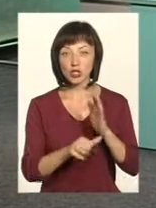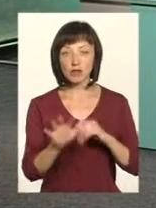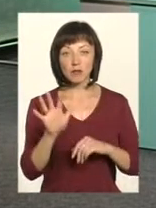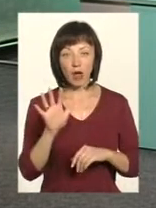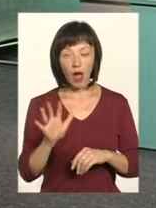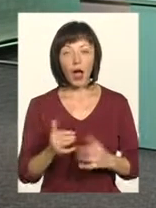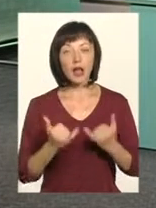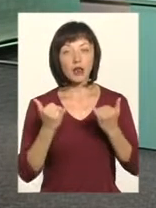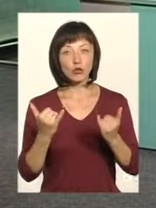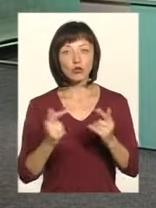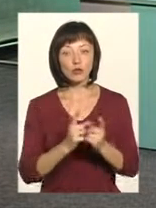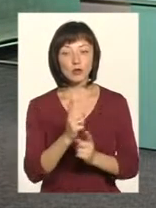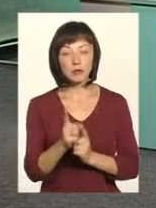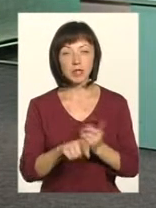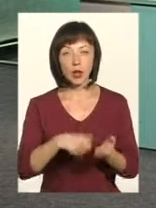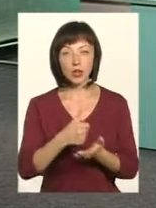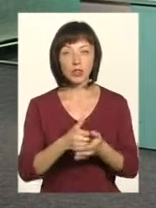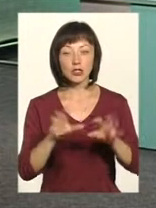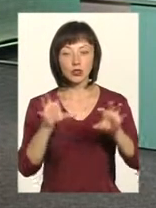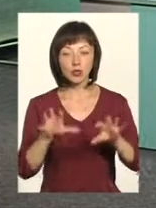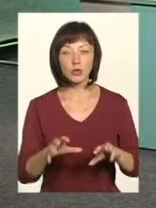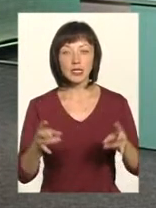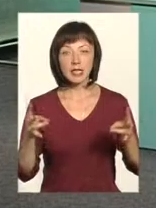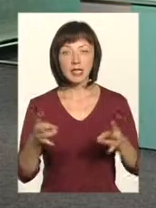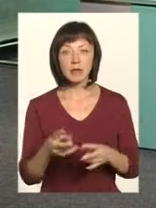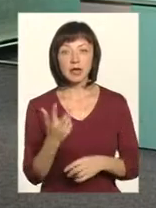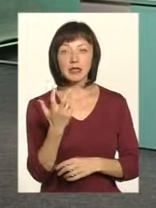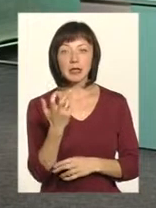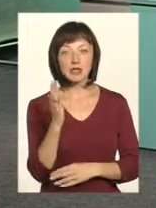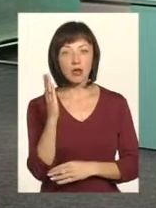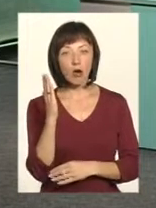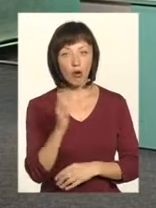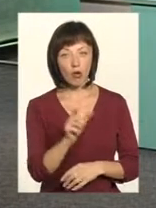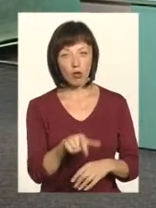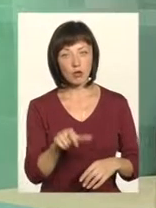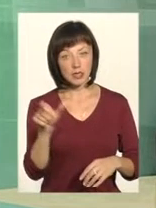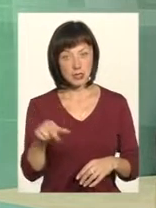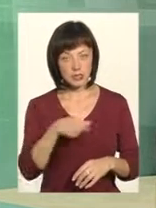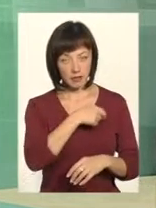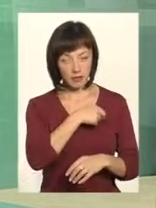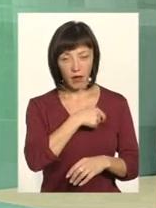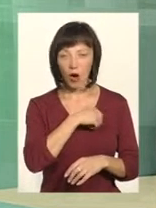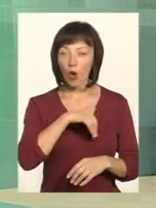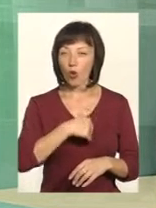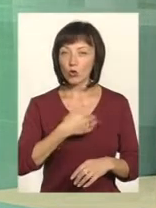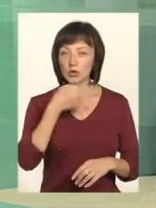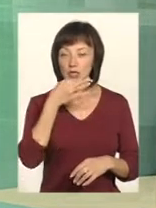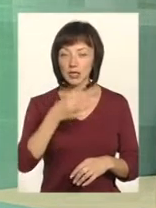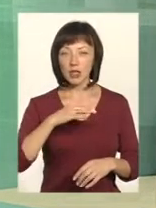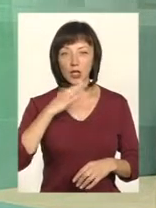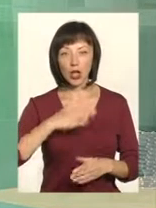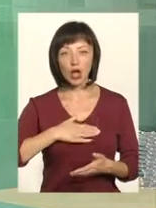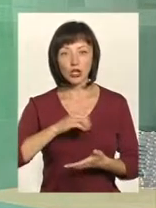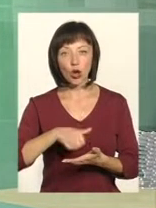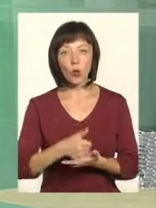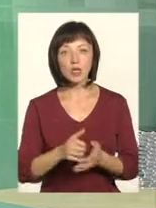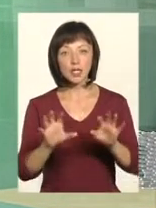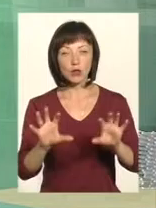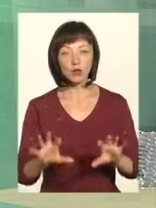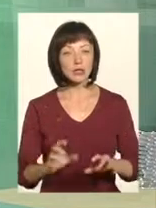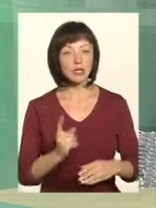265, а для того, щоб зміни до Конституції пройшли, треба 300 голосів. Хочу сказати, що наша Конституція